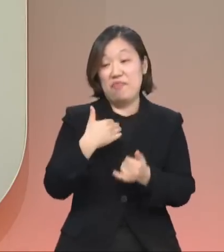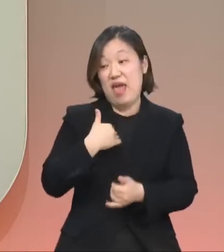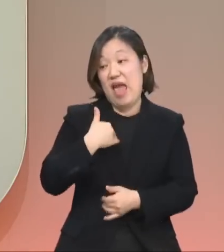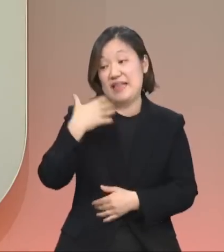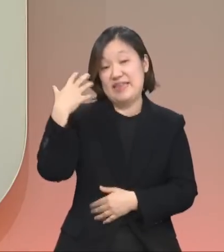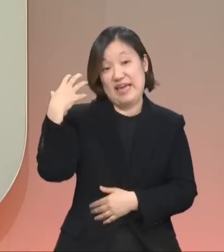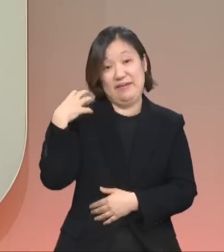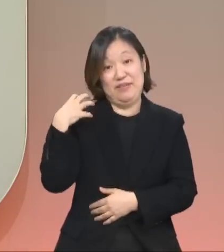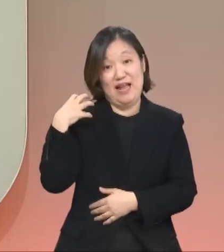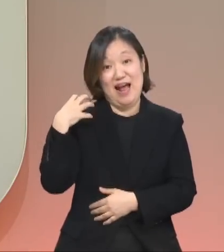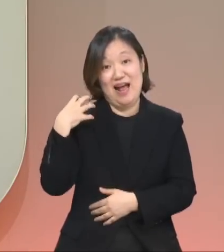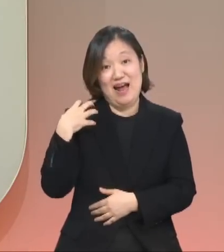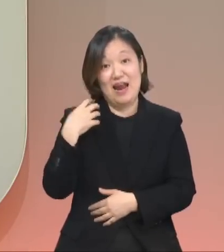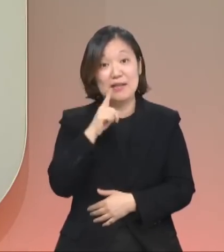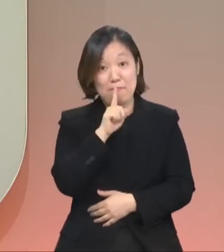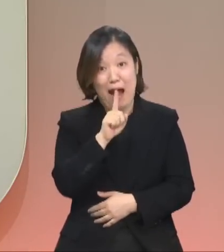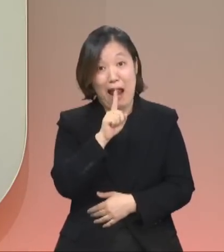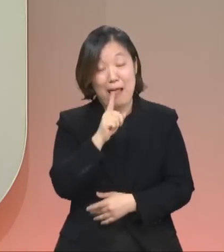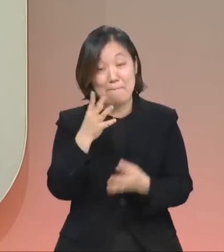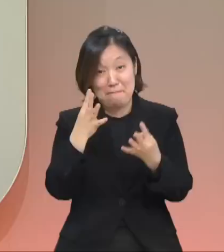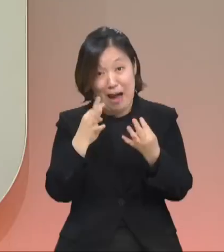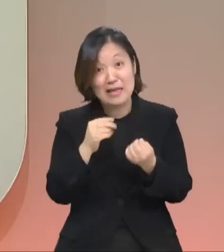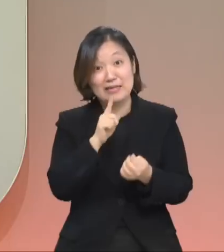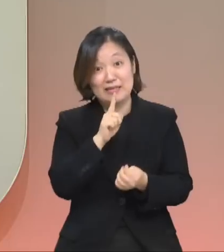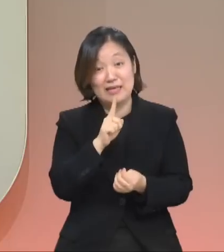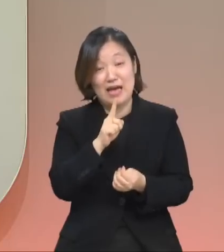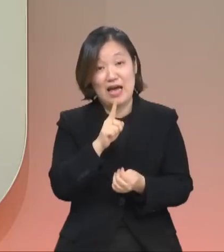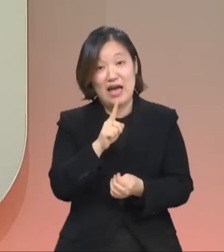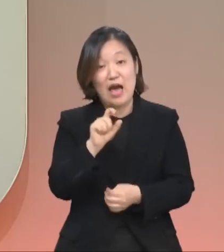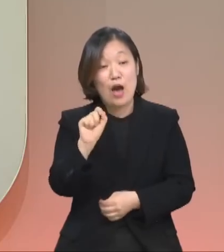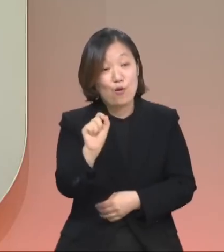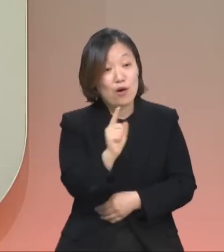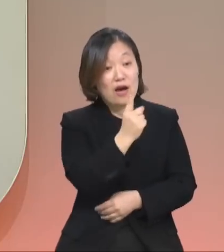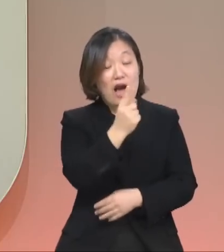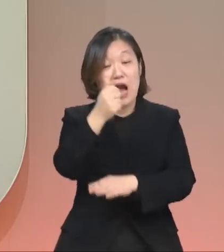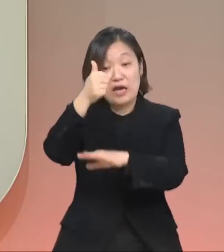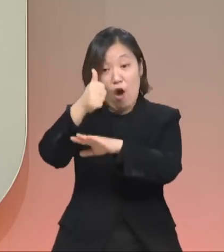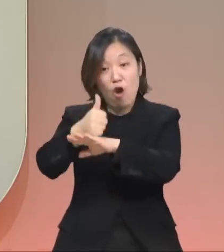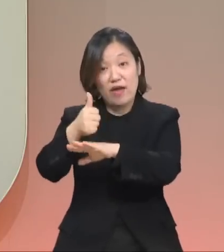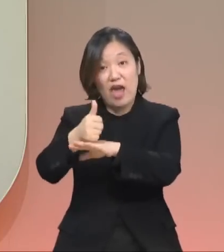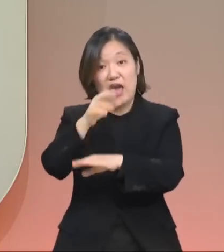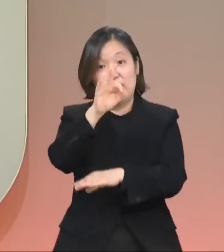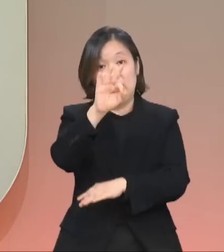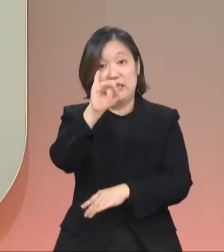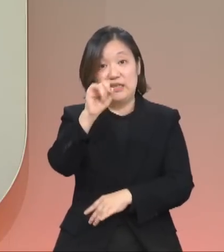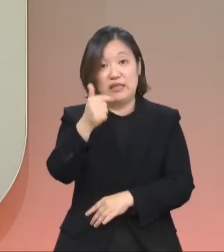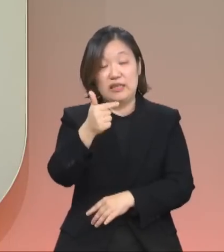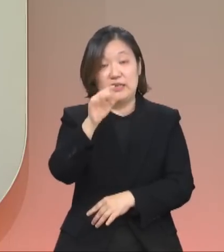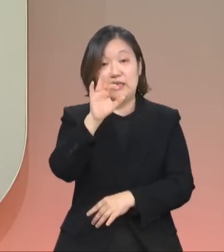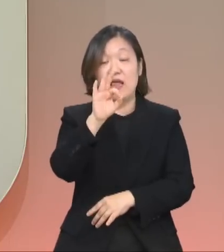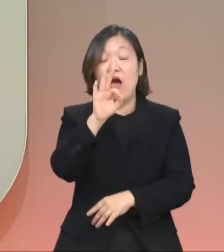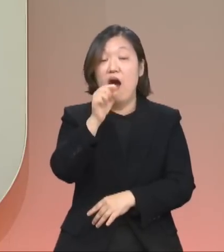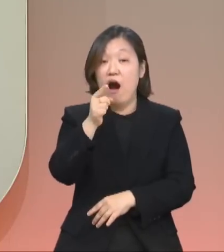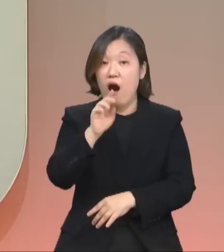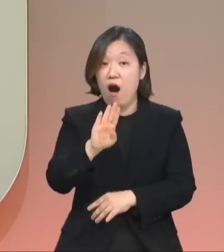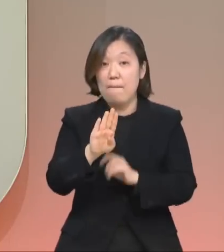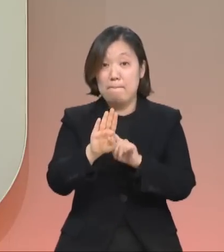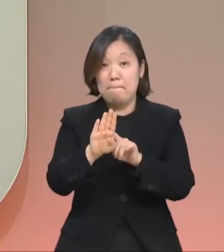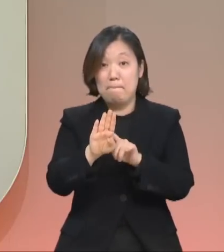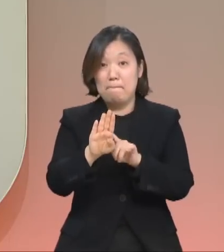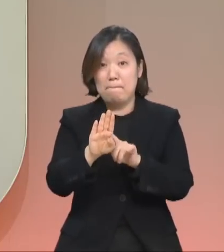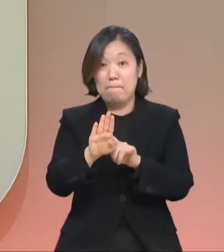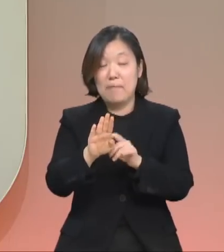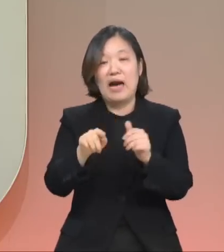소나무를 통해서 이렇게 인과 업연의 가르침을 제가 계속 여러분들에게 전달해 드리고 있죠